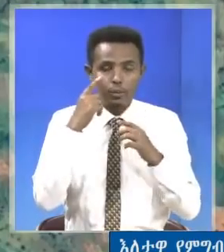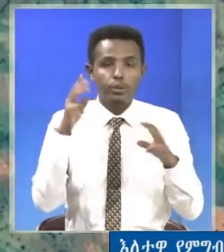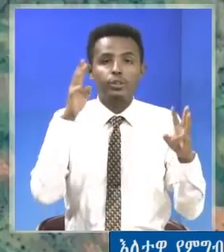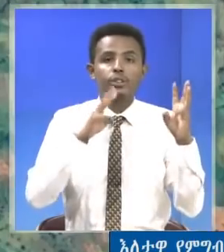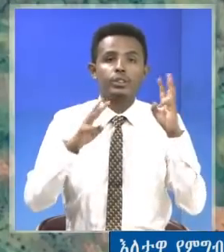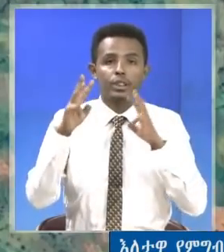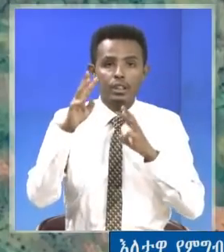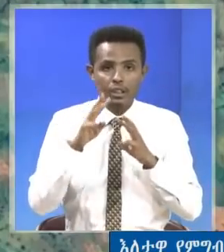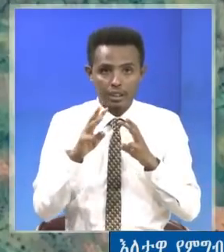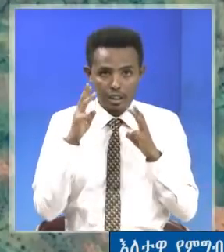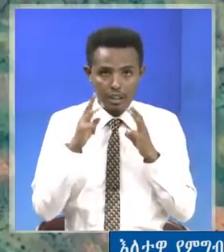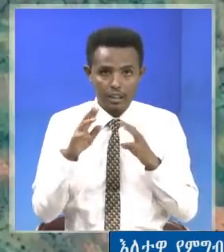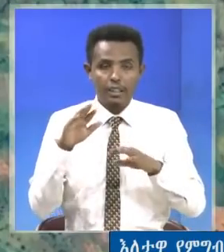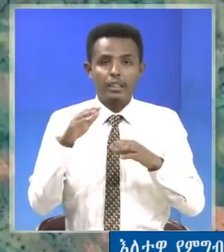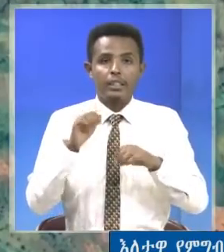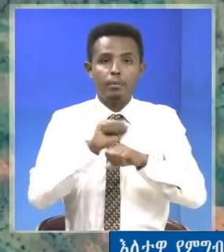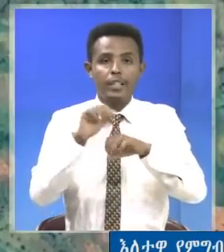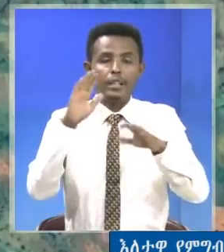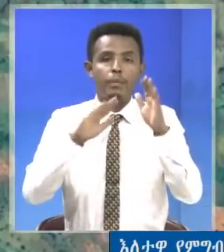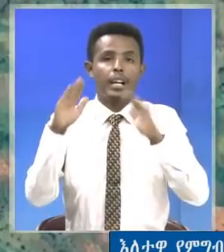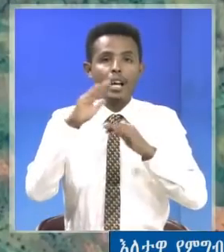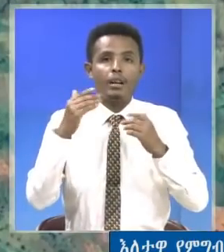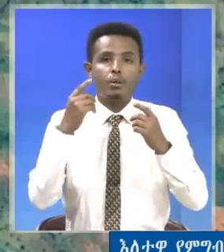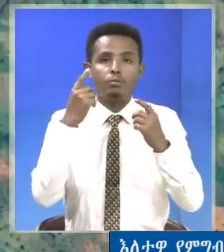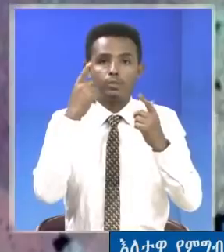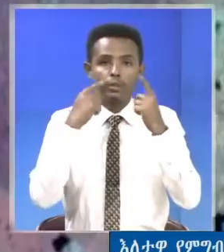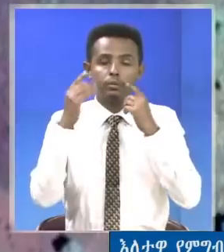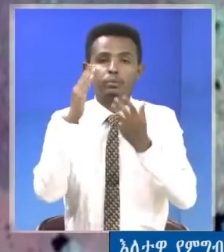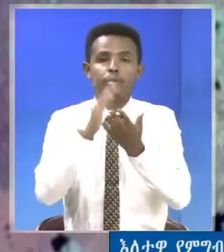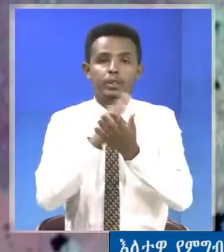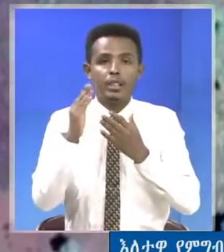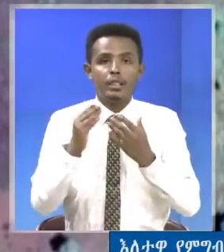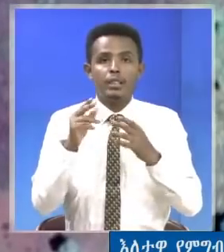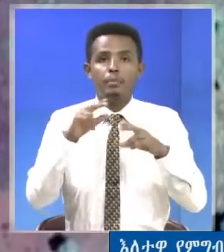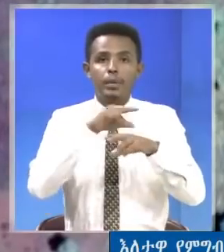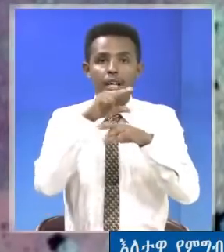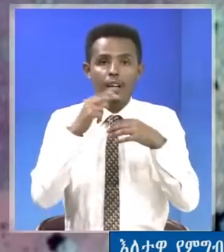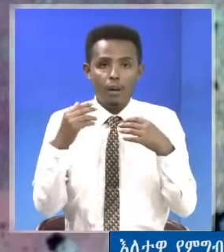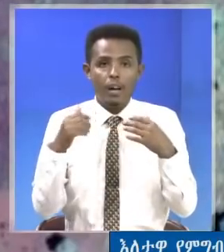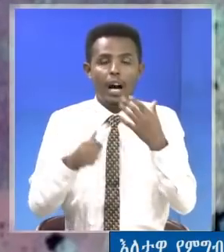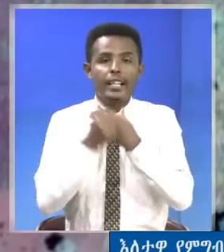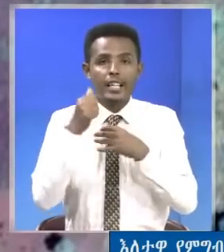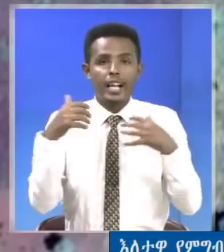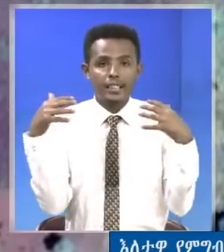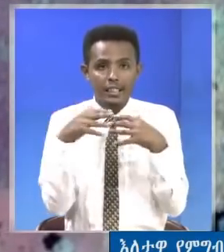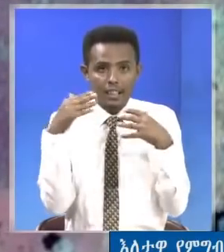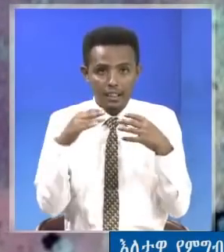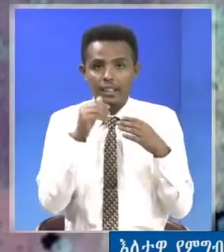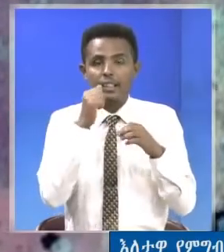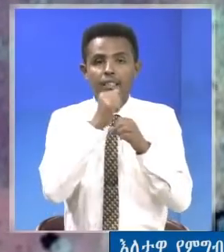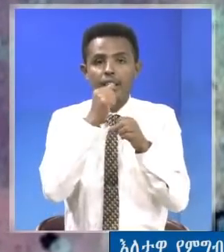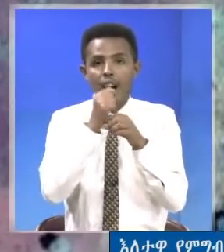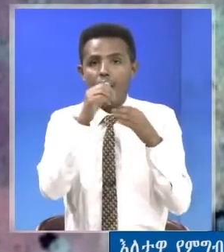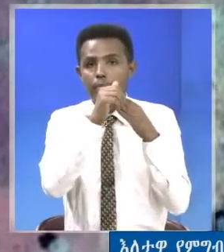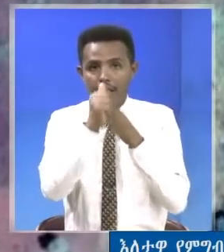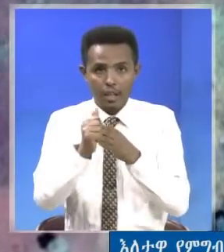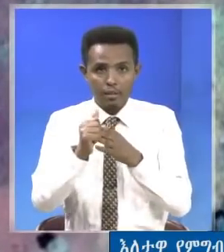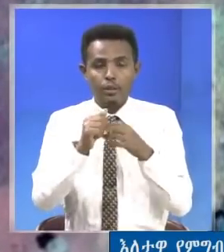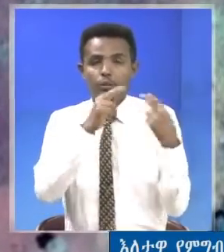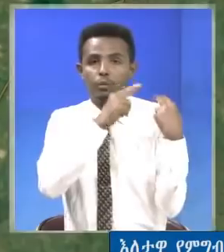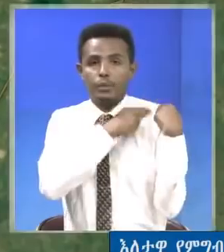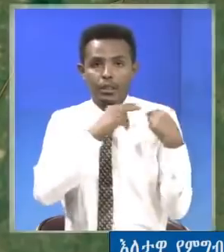በአሁን በምድር በላይ ያለውን ልቅሶም በተካፈለ ነው። የብሔራዊ አደጋ ስጋት ስራ አመራር ኮሚሽን ኮሚሽነር ምትኩ ካሳ